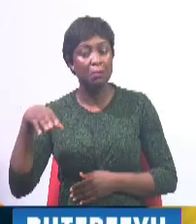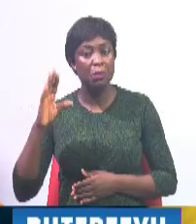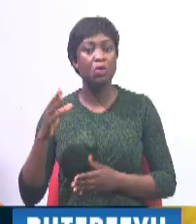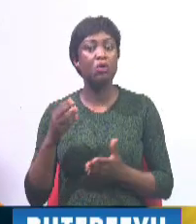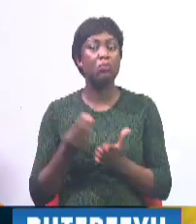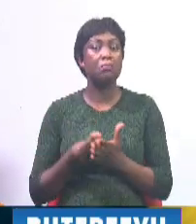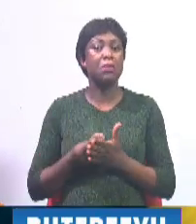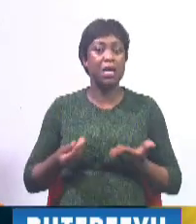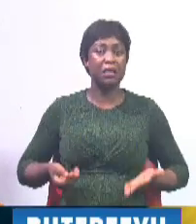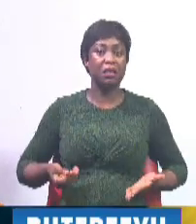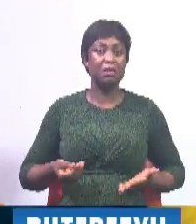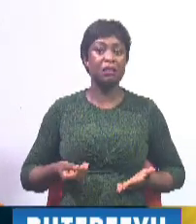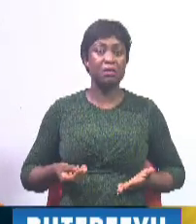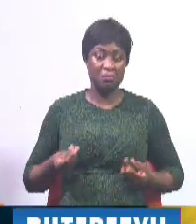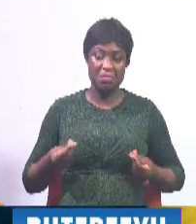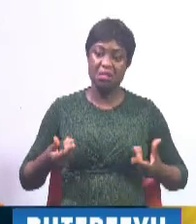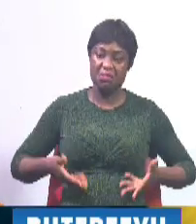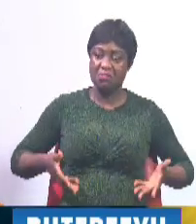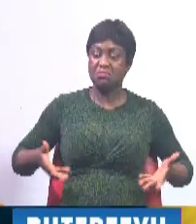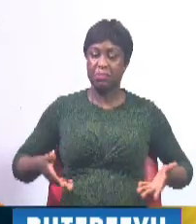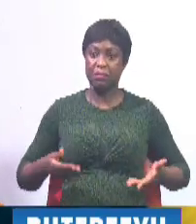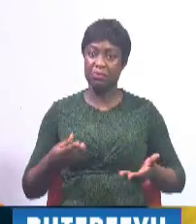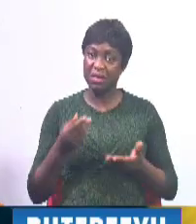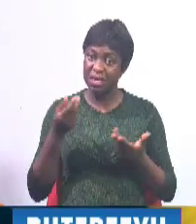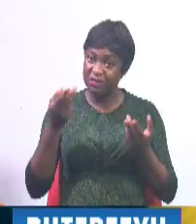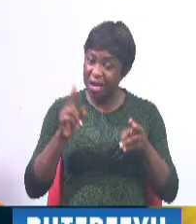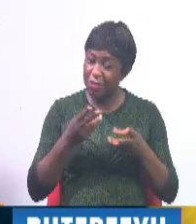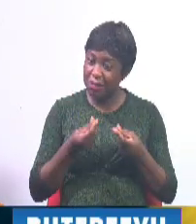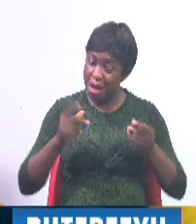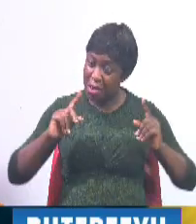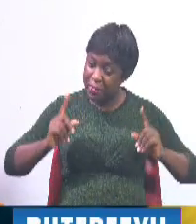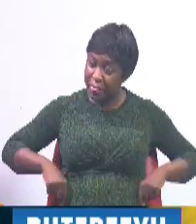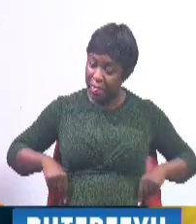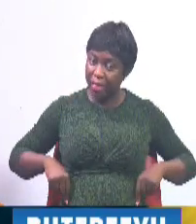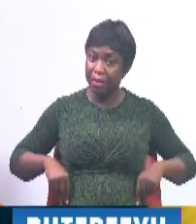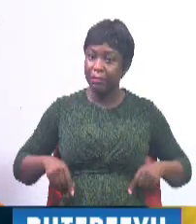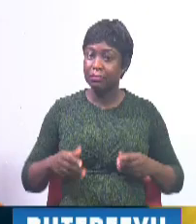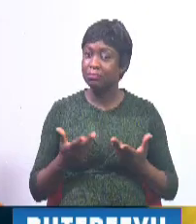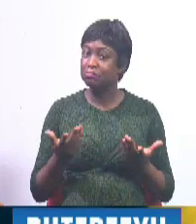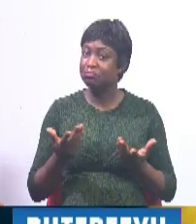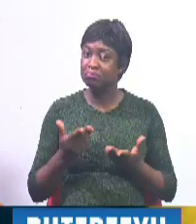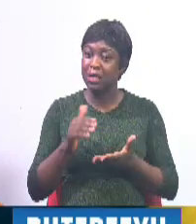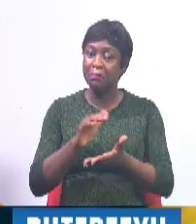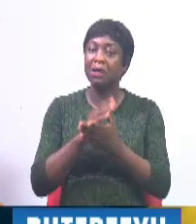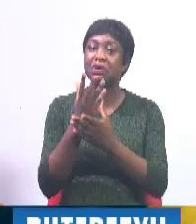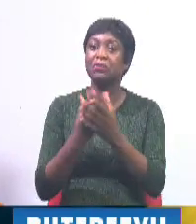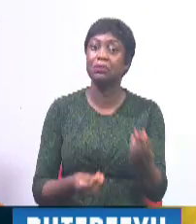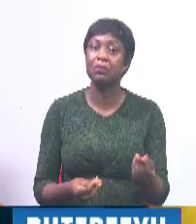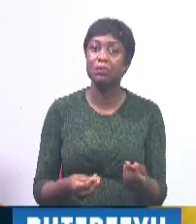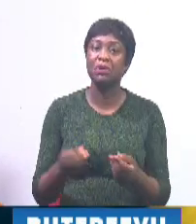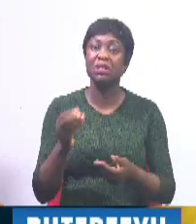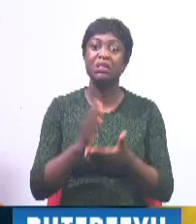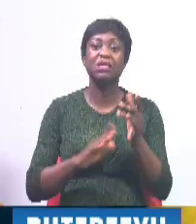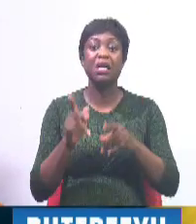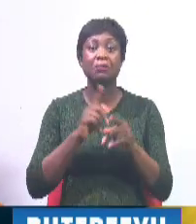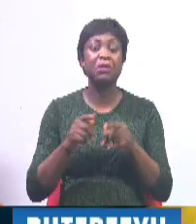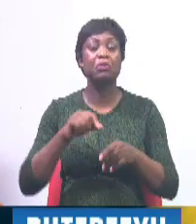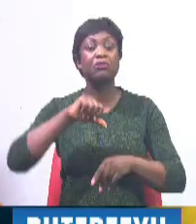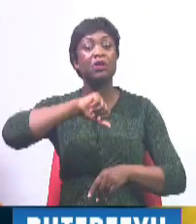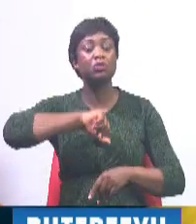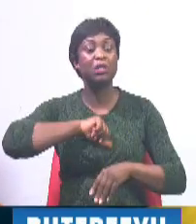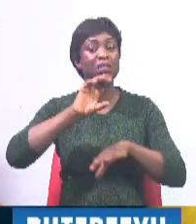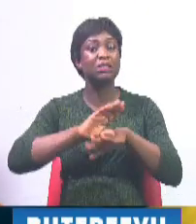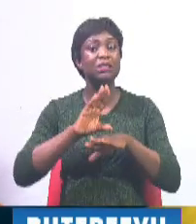sente. Bwezigwawo buli kimu kiba kikoze eki ate emirundi mingi abamu balayira n'okulayira nti mu bulungi naye mu buki mu